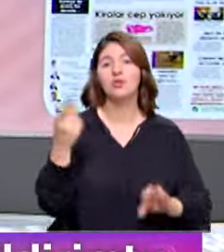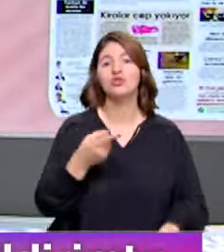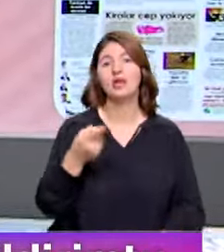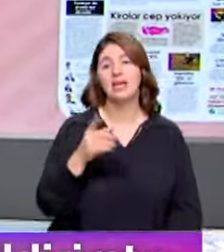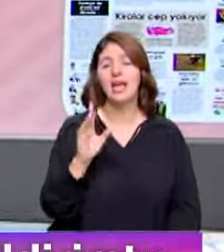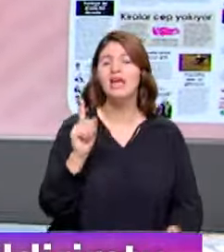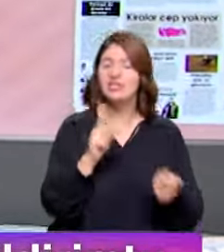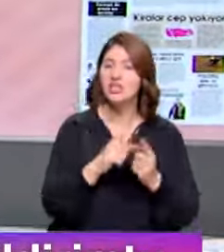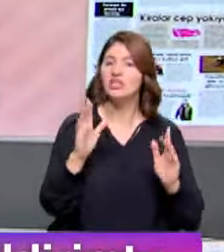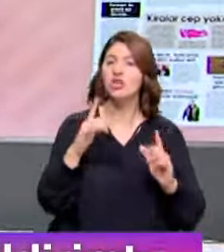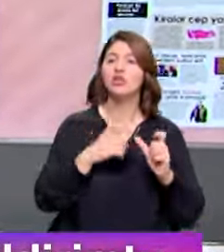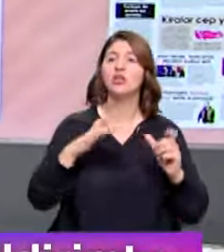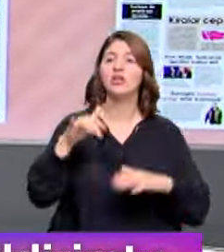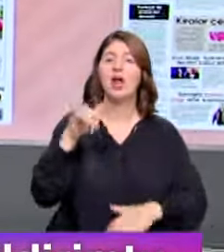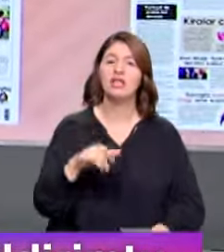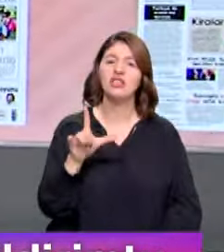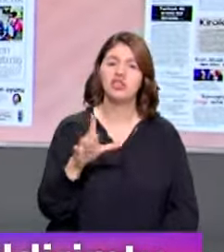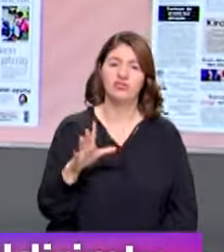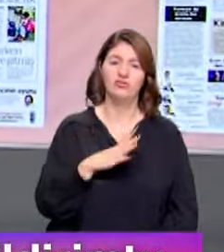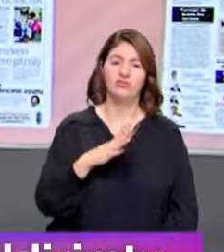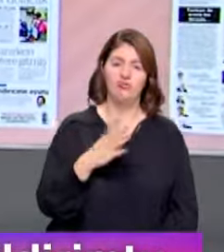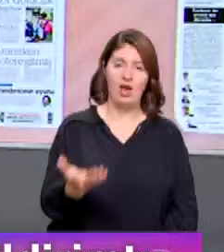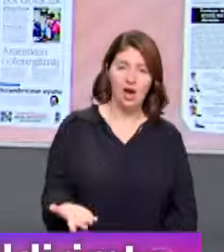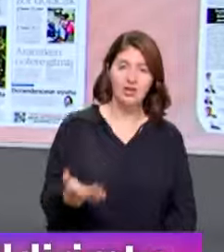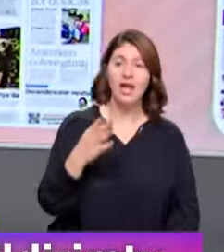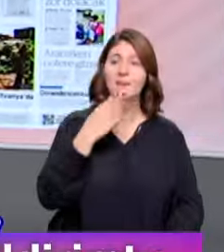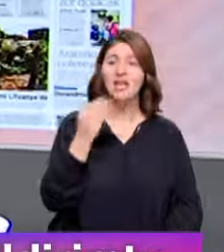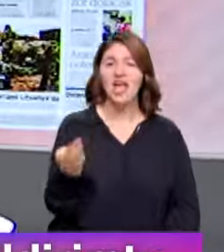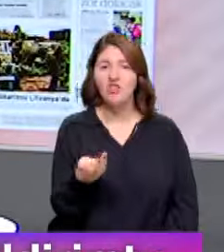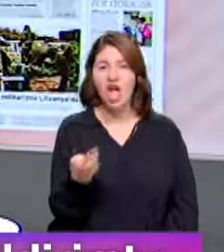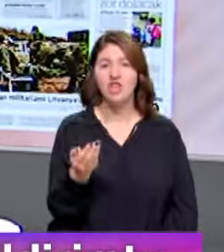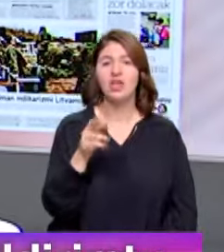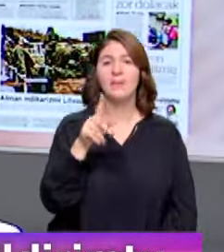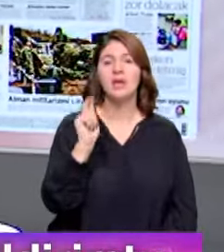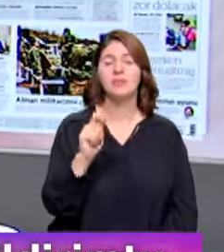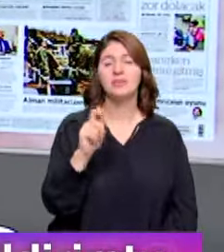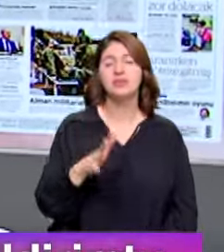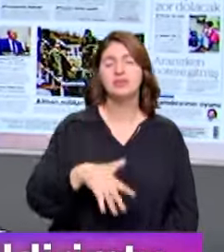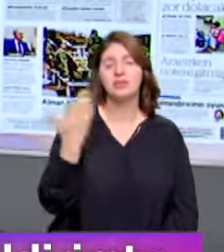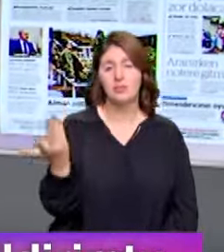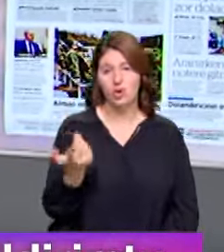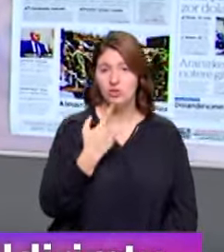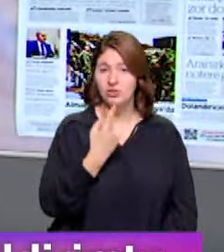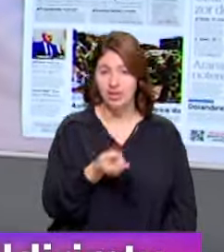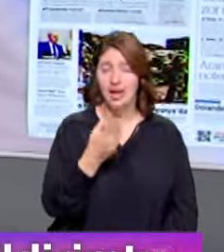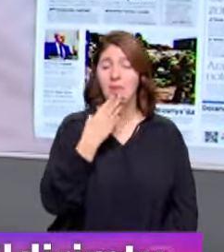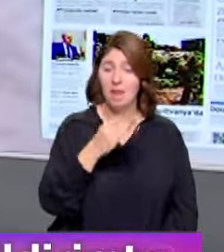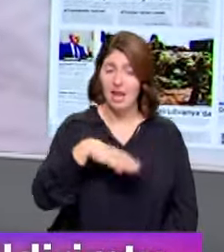oranlarına, kısacası sosyal haklarına ihtiyacı var. Emeklilere dilenci muamelesi yapılmasını istemiyoruz.